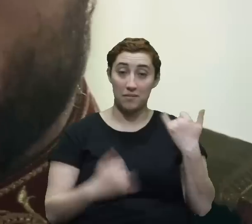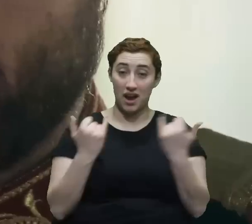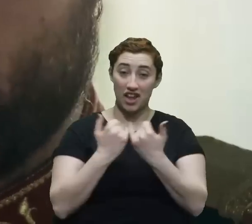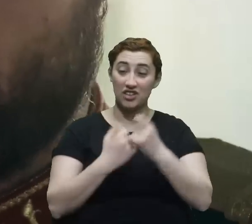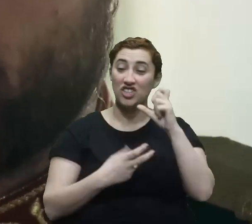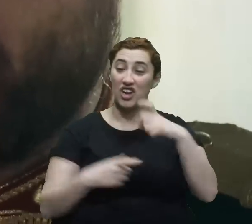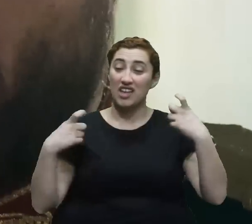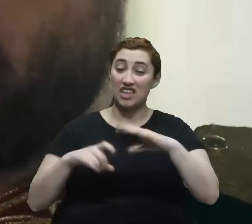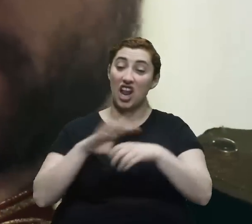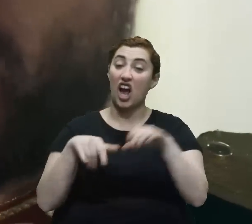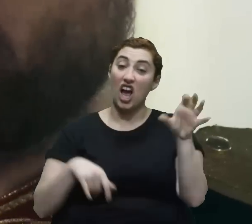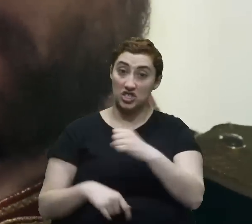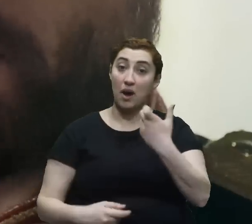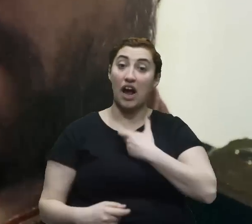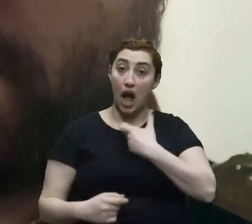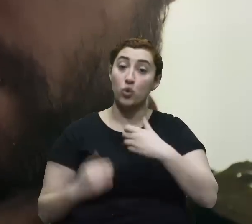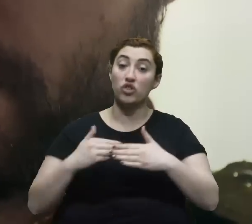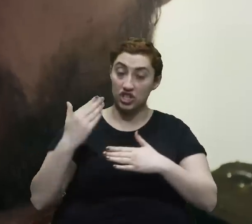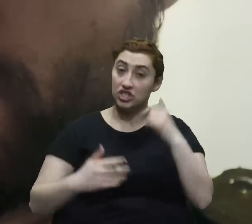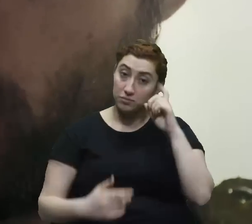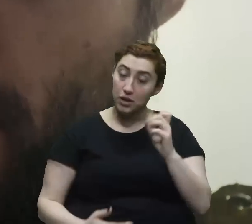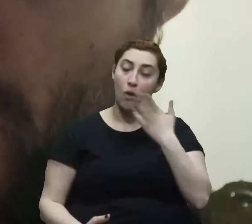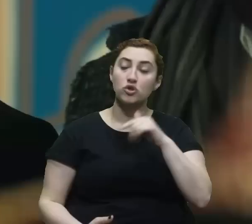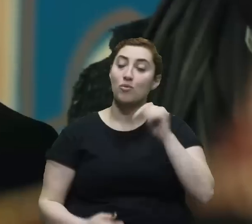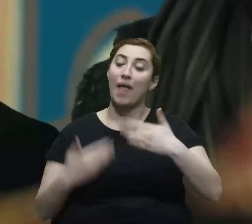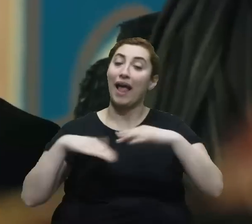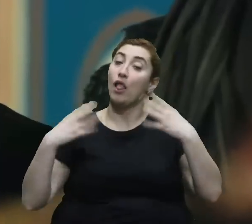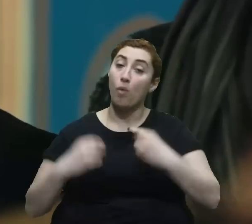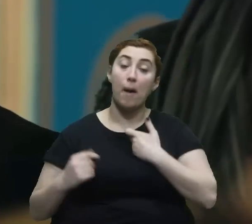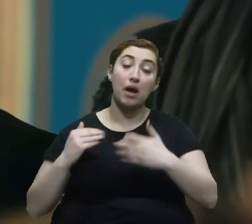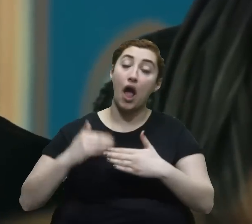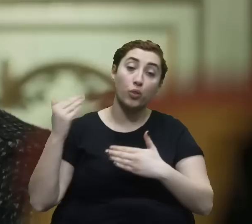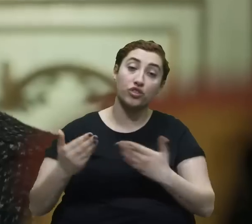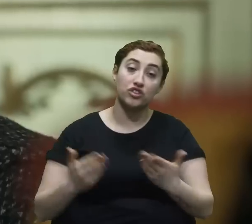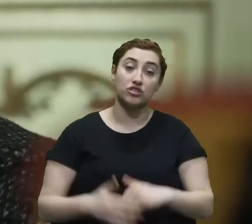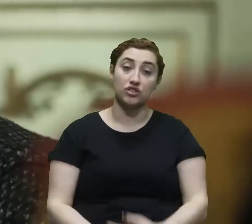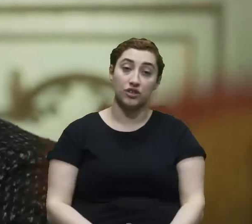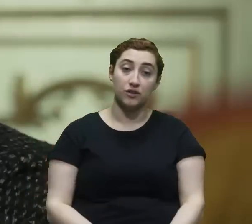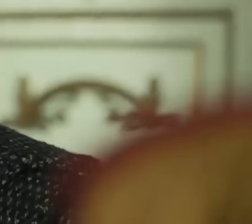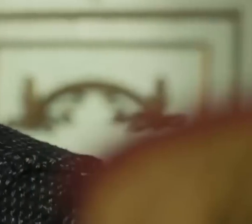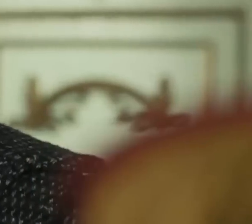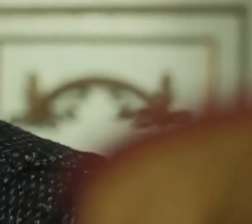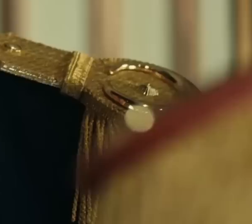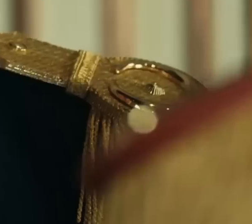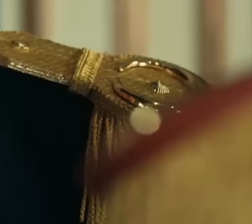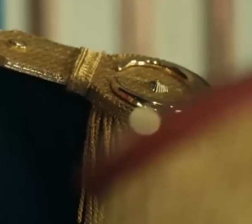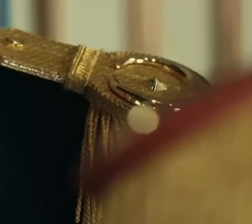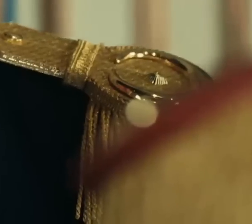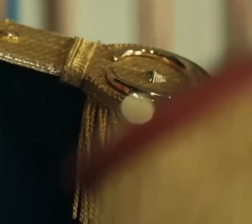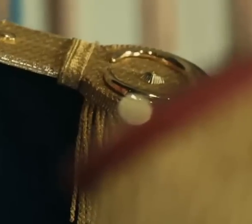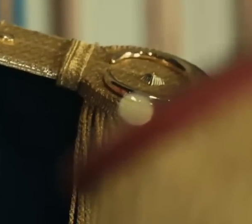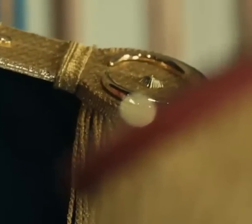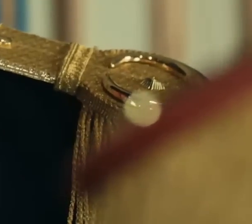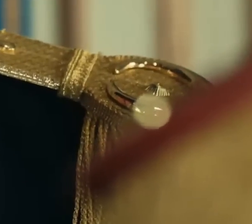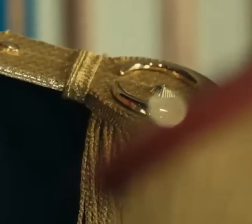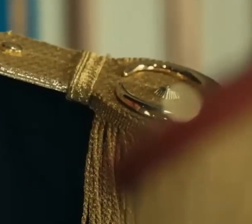Biraderimizi çırağın sarayından kaçırmak mıdır kanun dışı olan, yoksa buna mani olmak mı? Mustafa kendinden emin